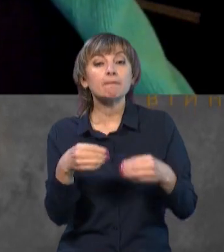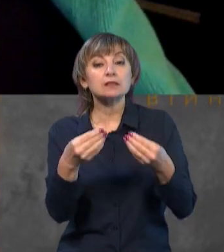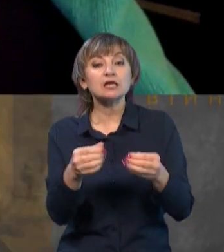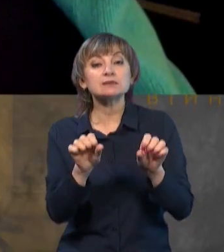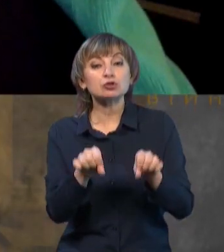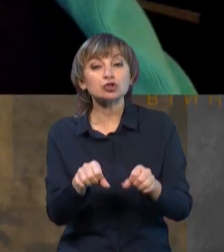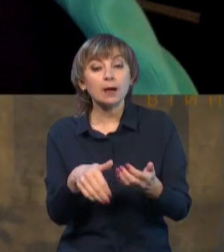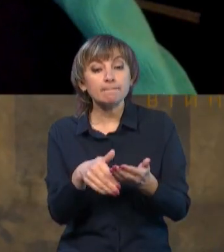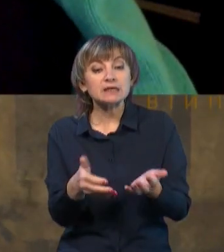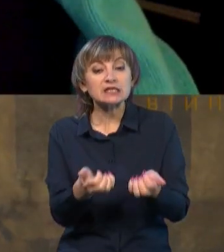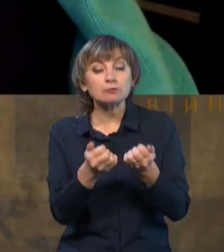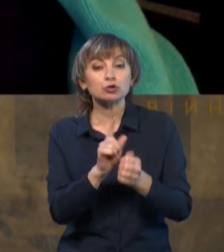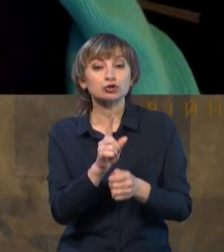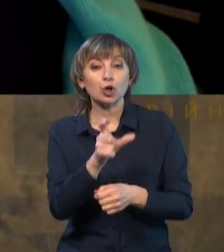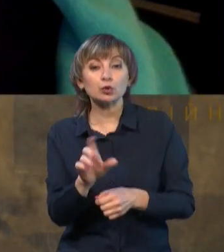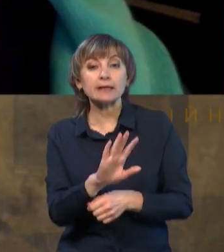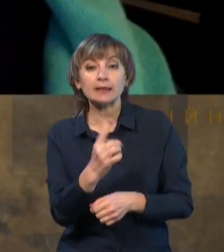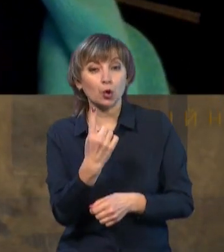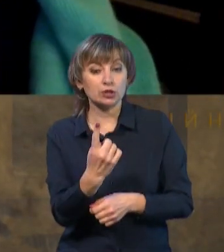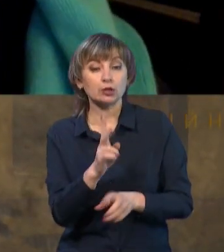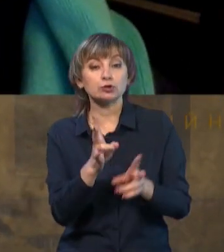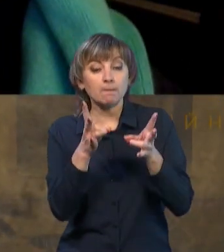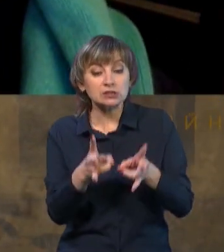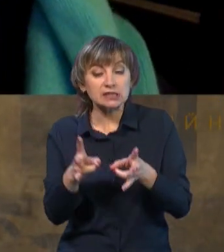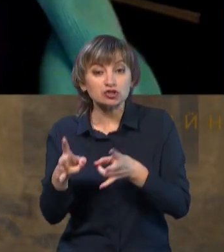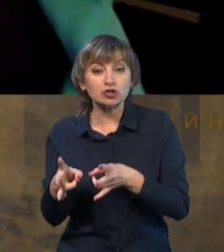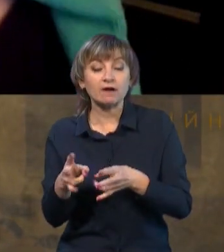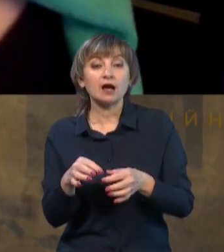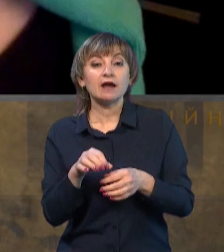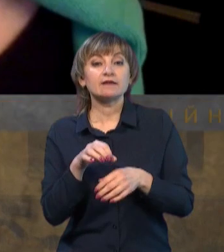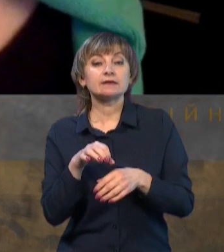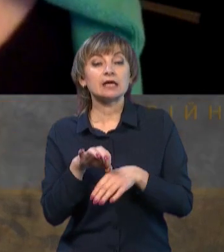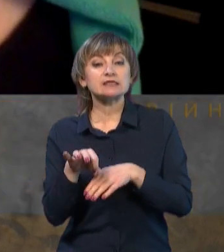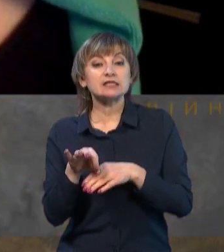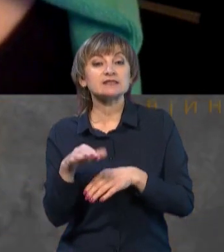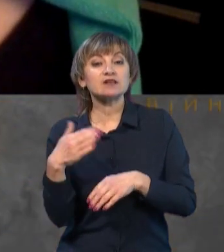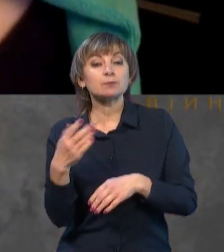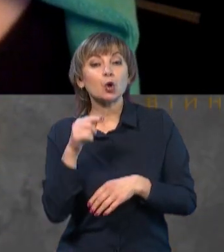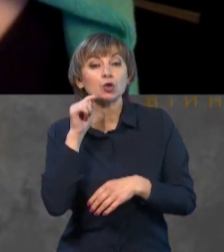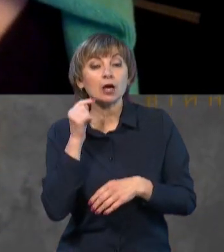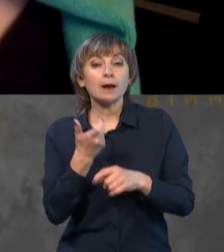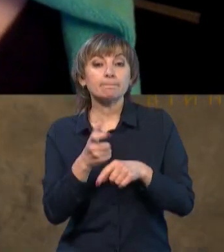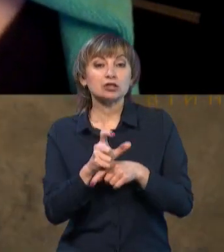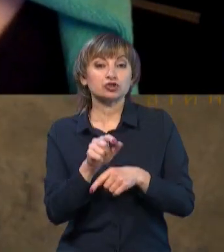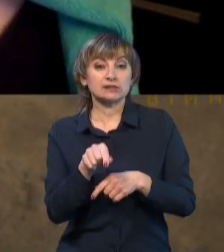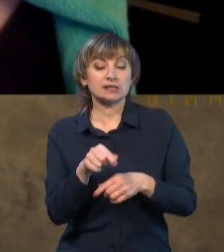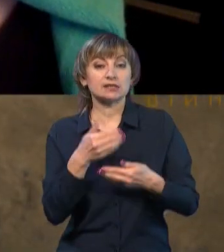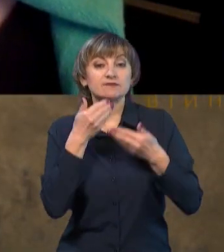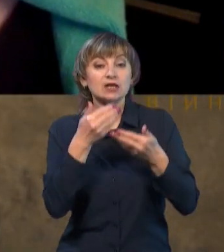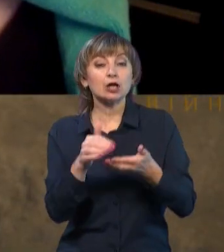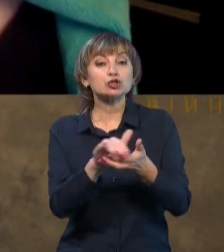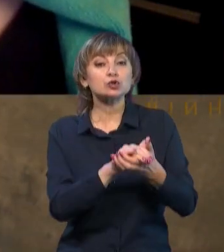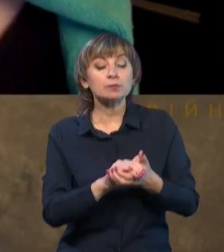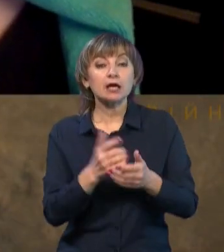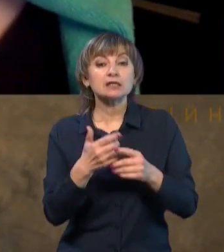можливу підтримку, що вони не одні ті, хто постраждав так від насильства з боку росіян. Але більше це навіть звертання до суспільства,